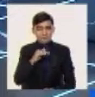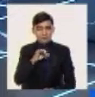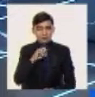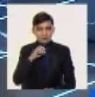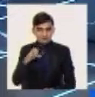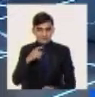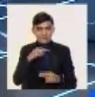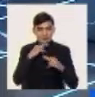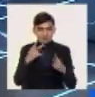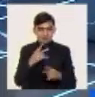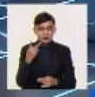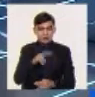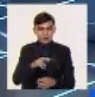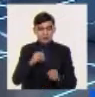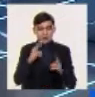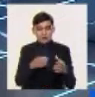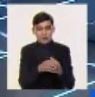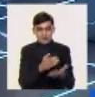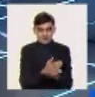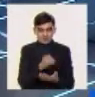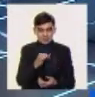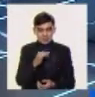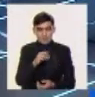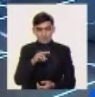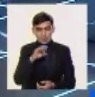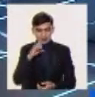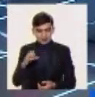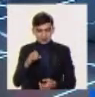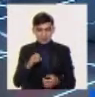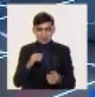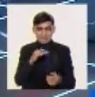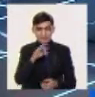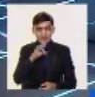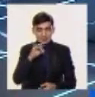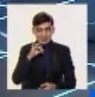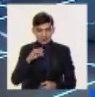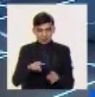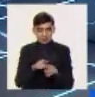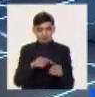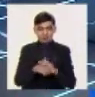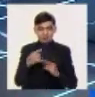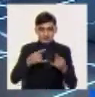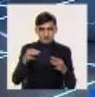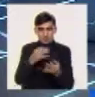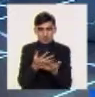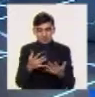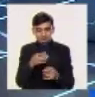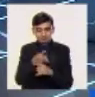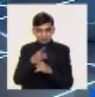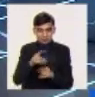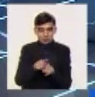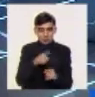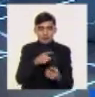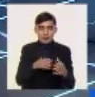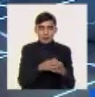обратить внимание на две перспективные компании. FLIR Systems – крупнейший в мире производитель тепловизоров и датчиков изображения.